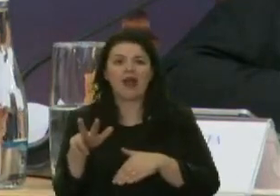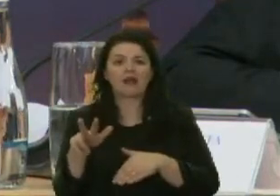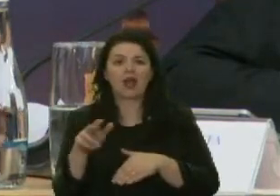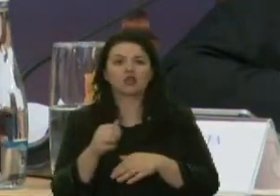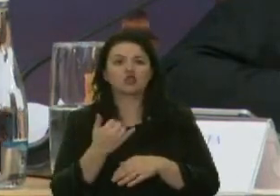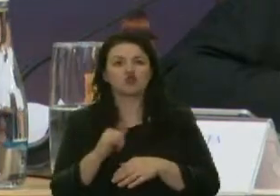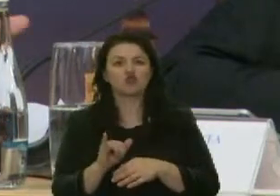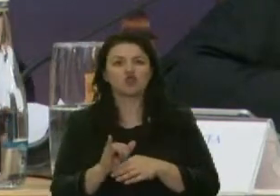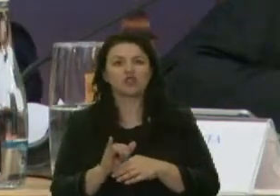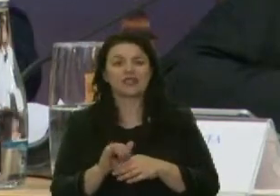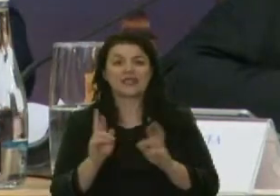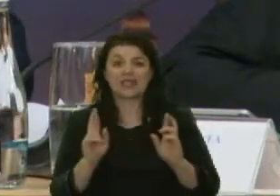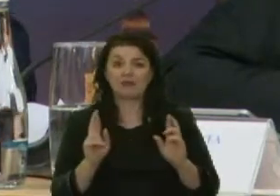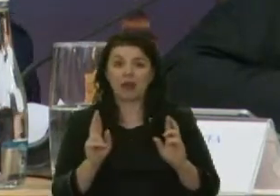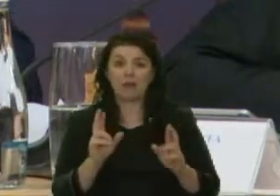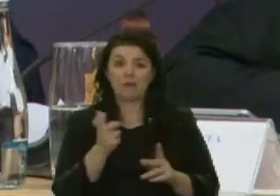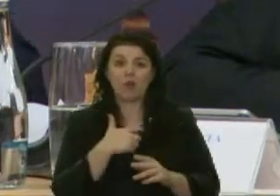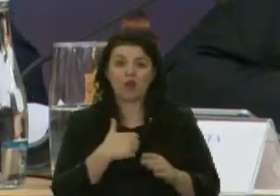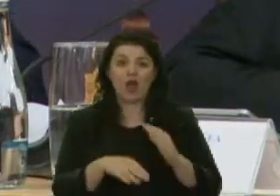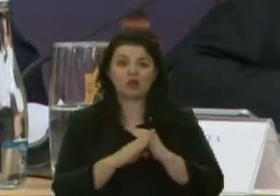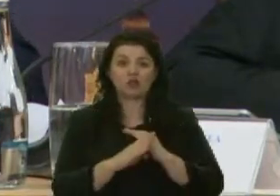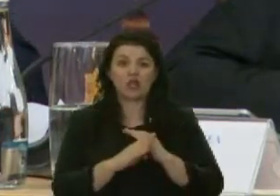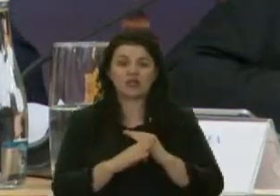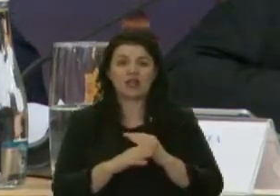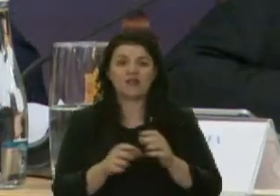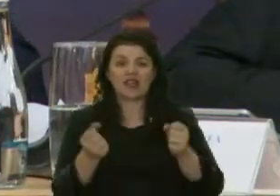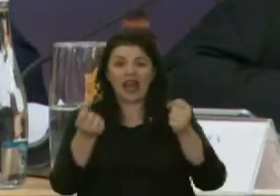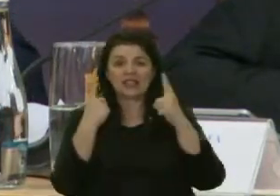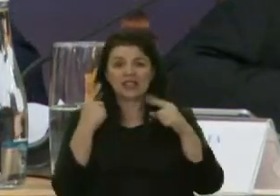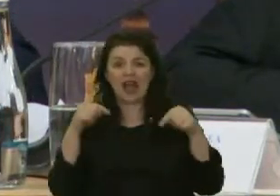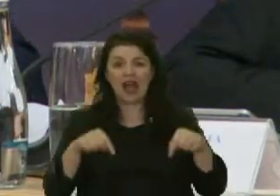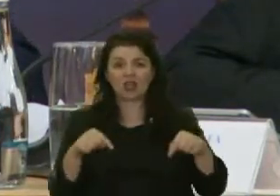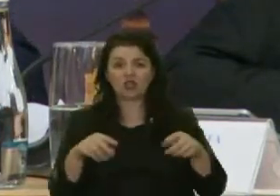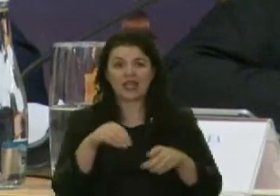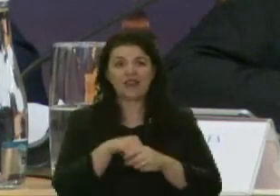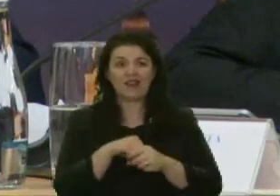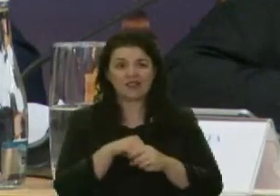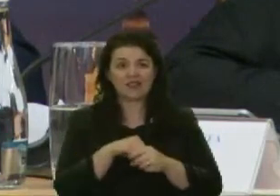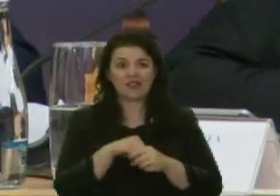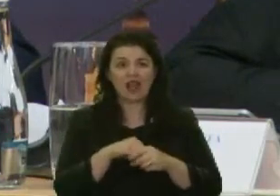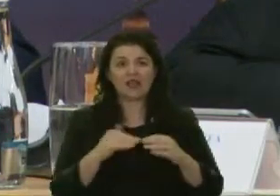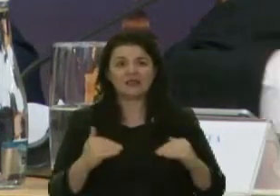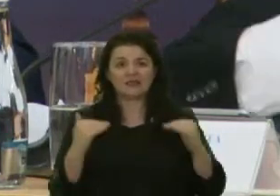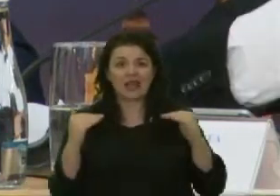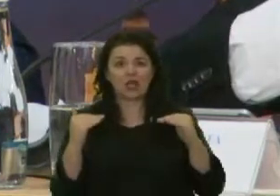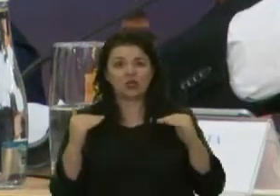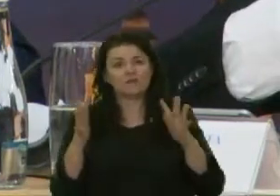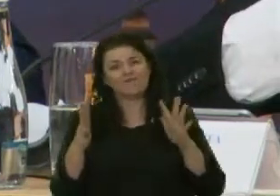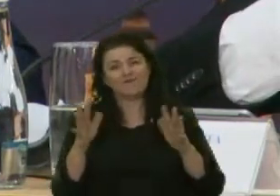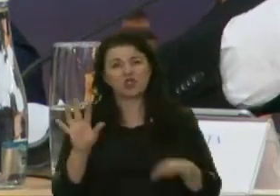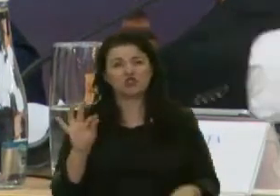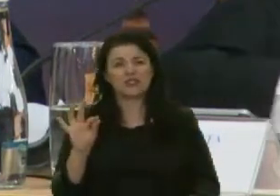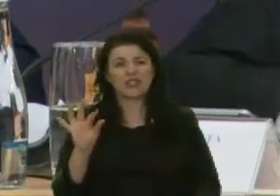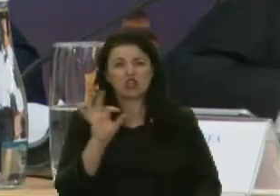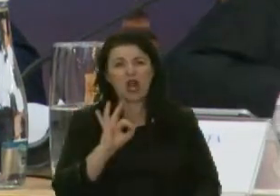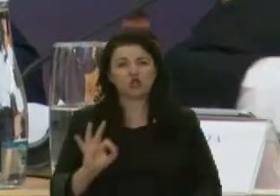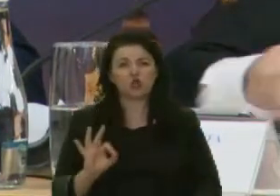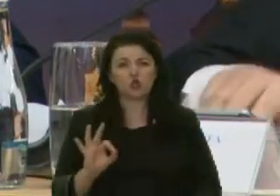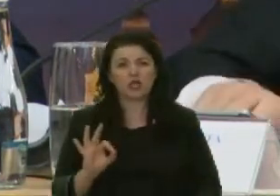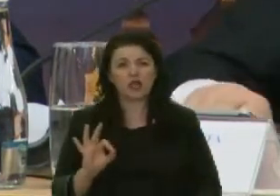și sperăm să i putem ajuta și pe ei să și poată finaliza această această investiție care are un stadiu de cred că 50%